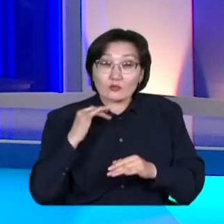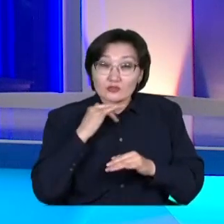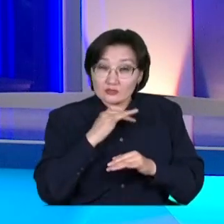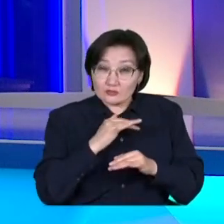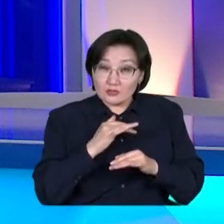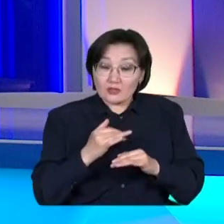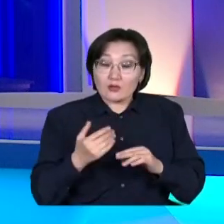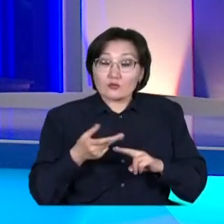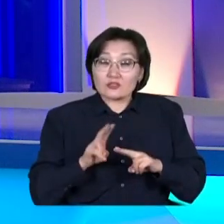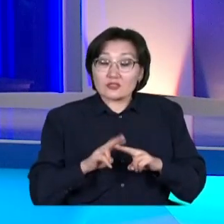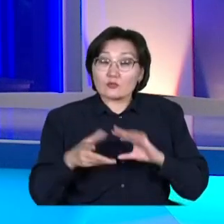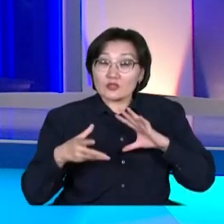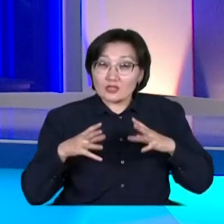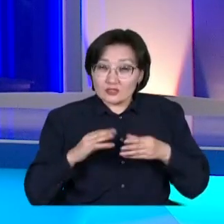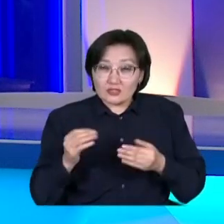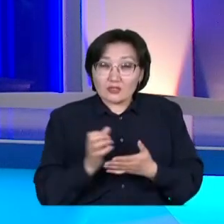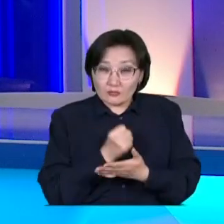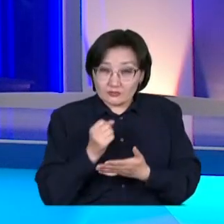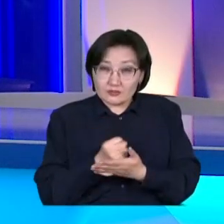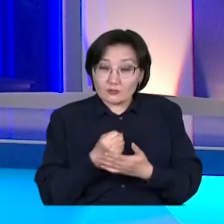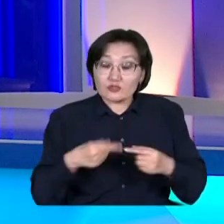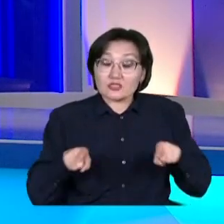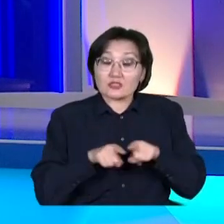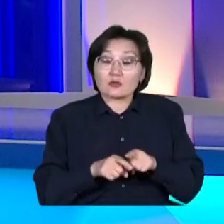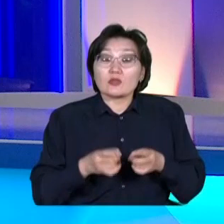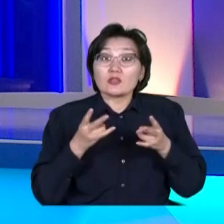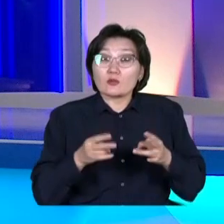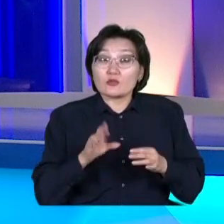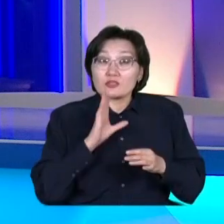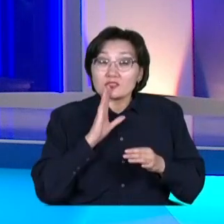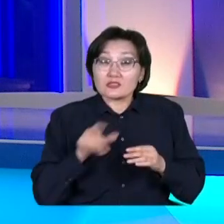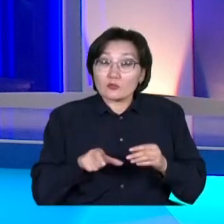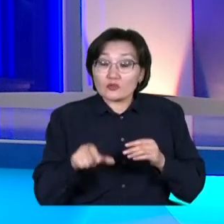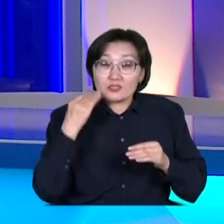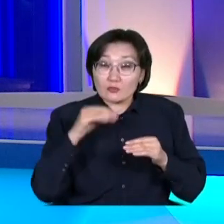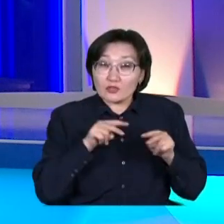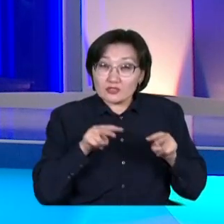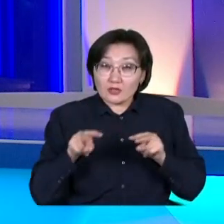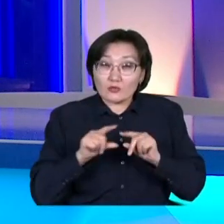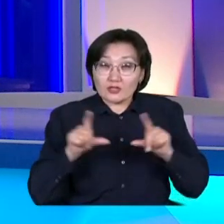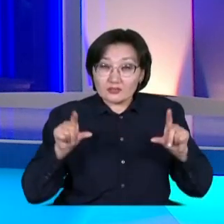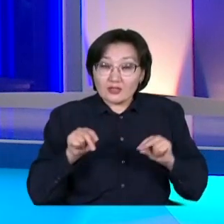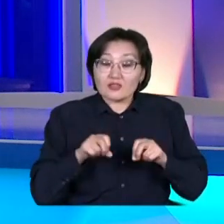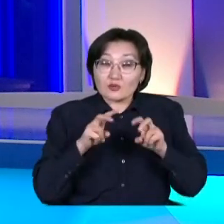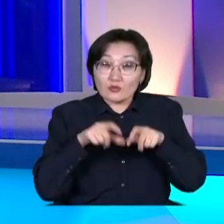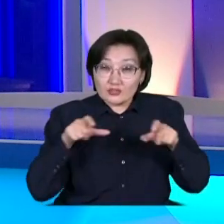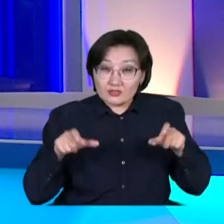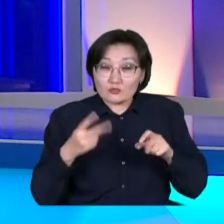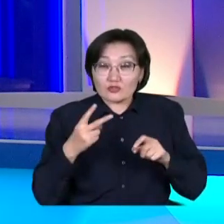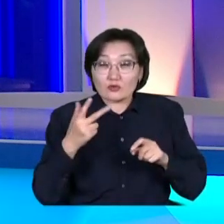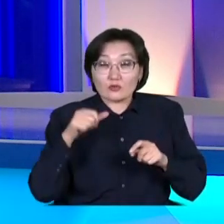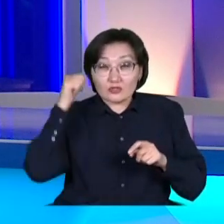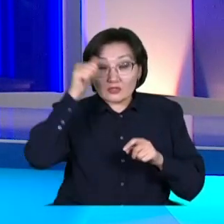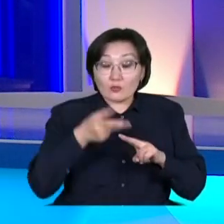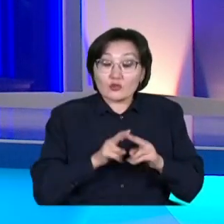қосып, айтарлықтай нәтижеге жетіп жатыр. Сондай нәзік жанның бірі жол сапасын қадағалайтын мекемеде сарапшы. 23 жылдай